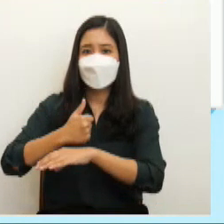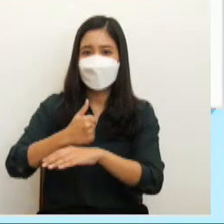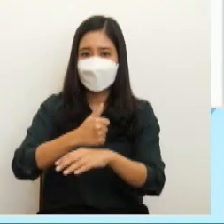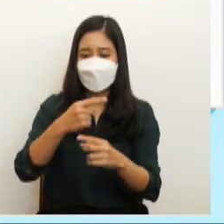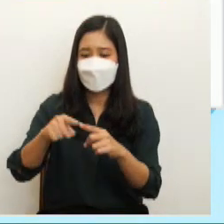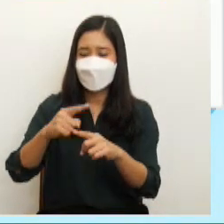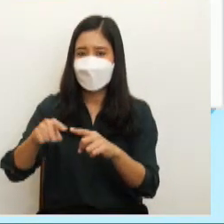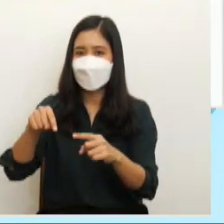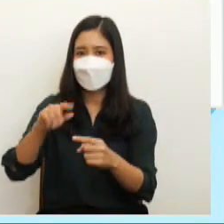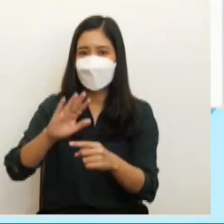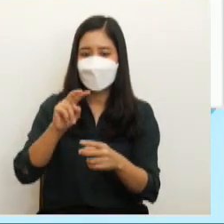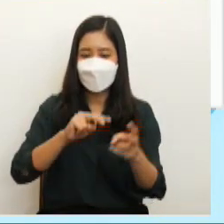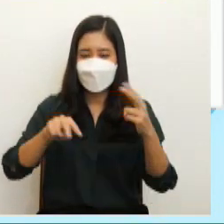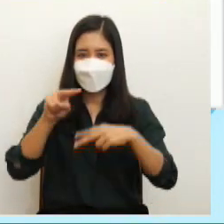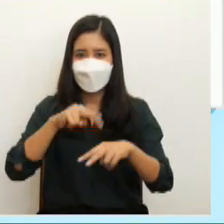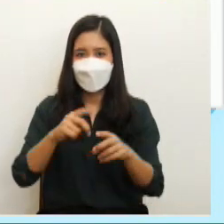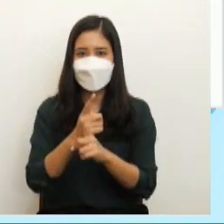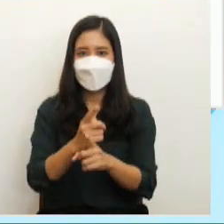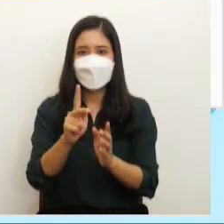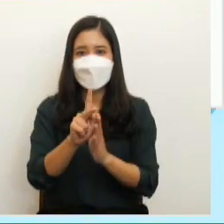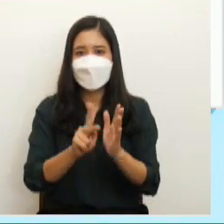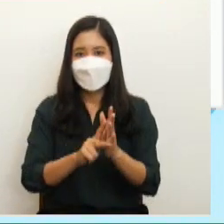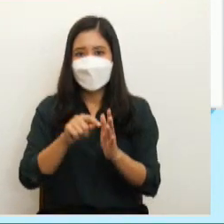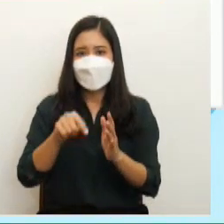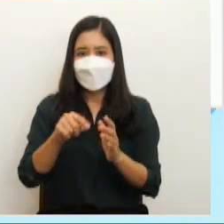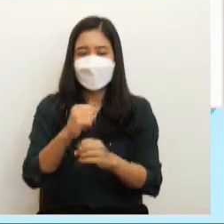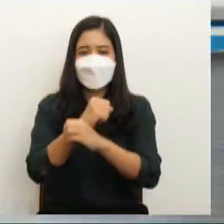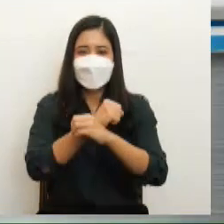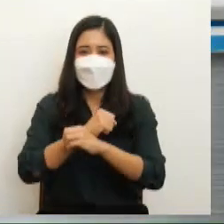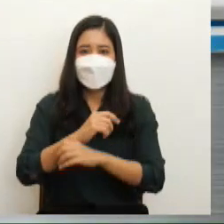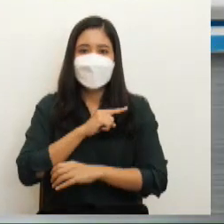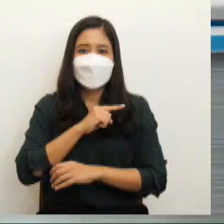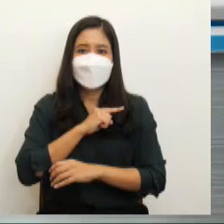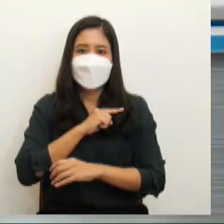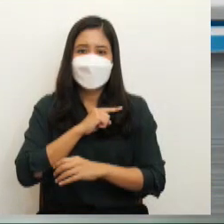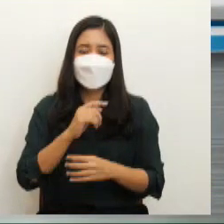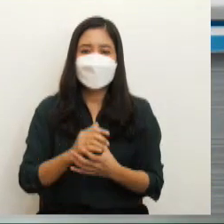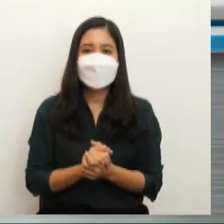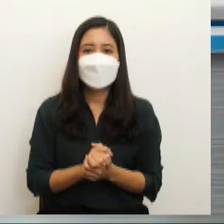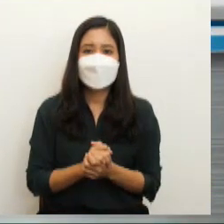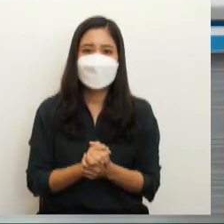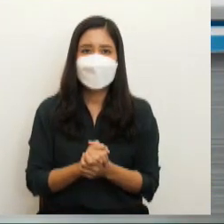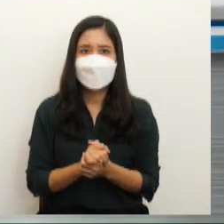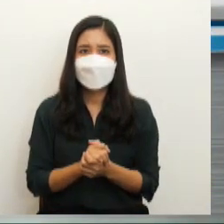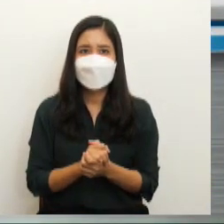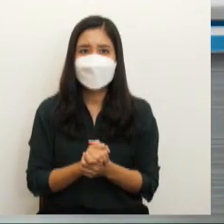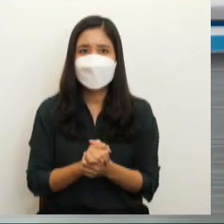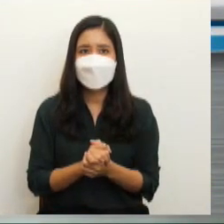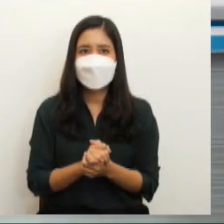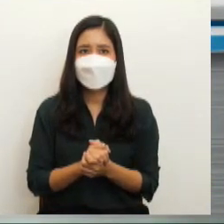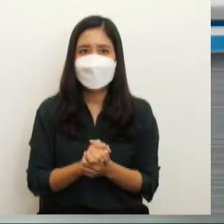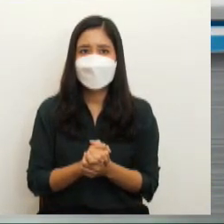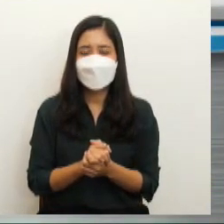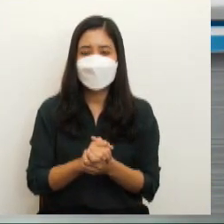ำเนินการอยู่แล้วครับแต่ขอให้ทำอย่างสม่ำเสมอแล้วก็ต่อเนื่องครับ ค่ะเราก็ได้ฟังในส่วนของแนวการป